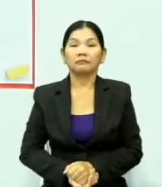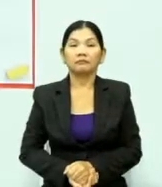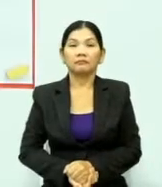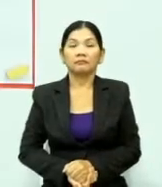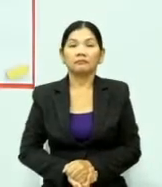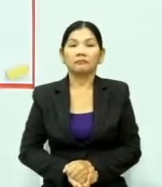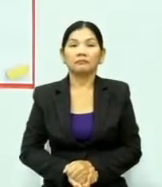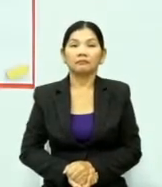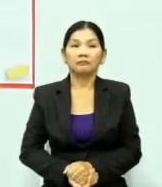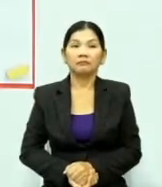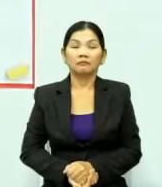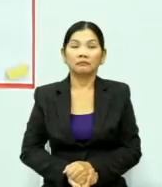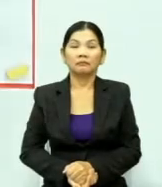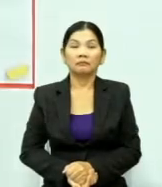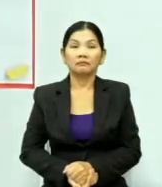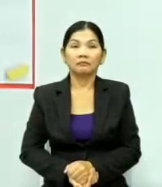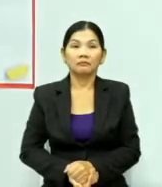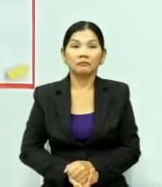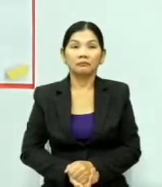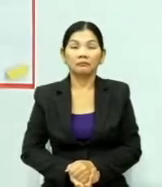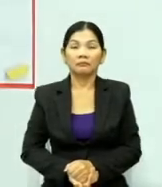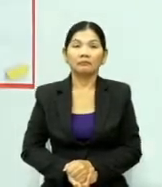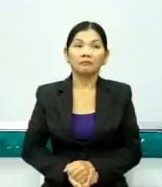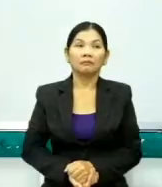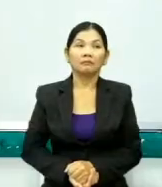ná cha